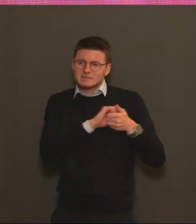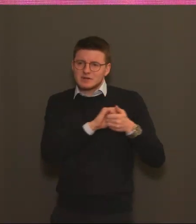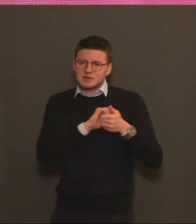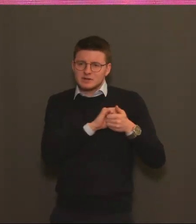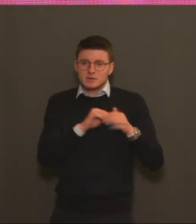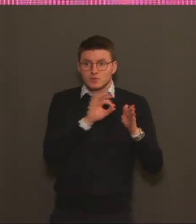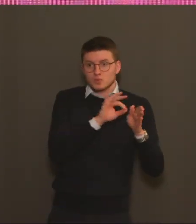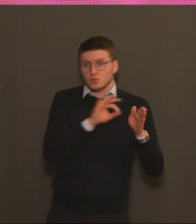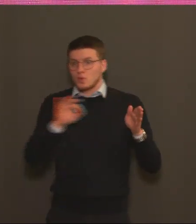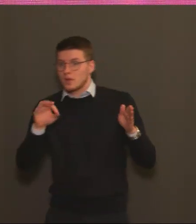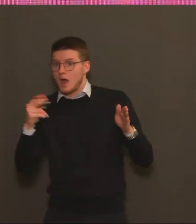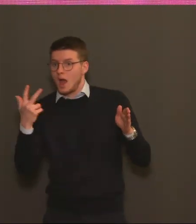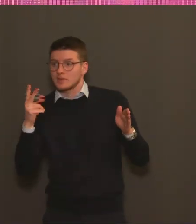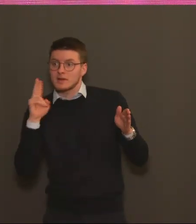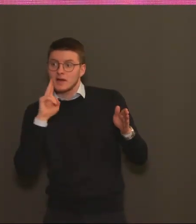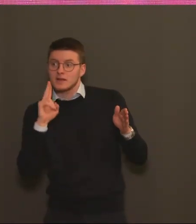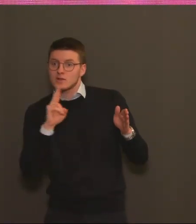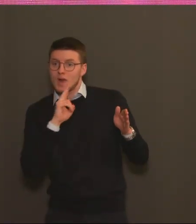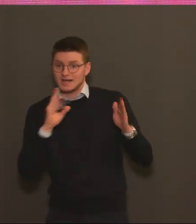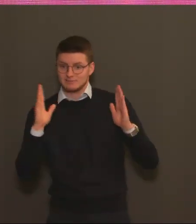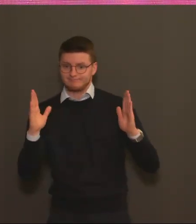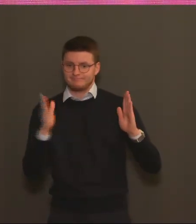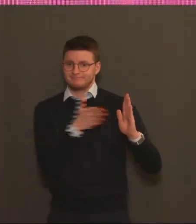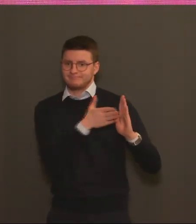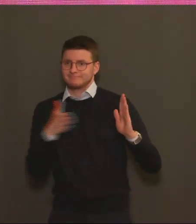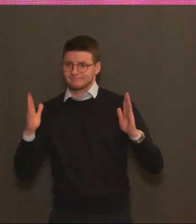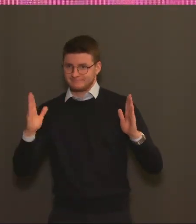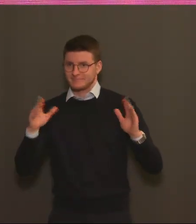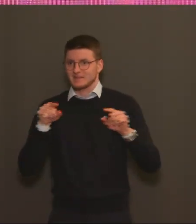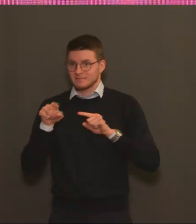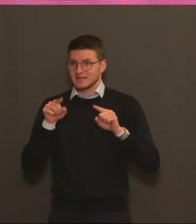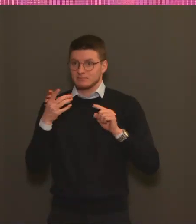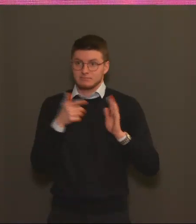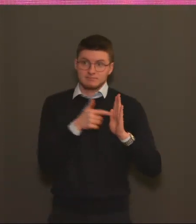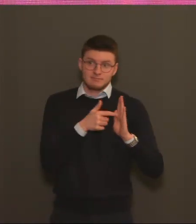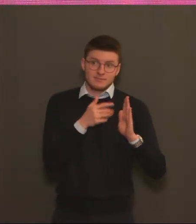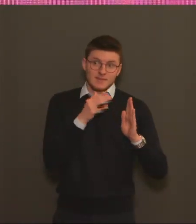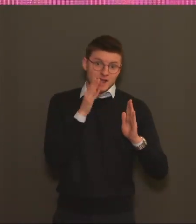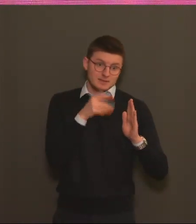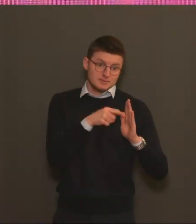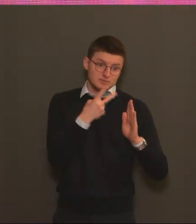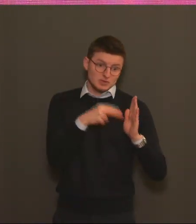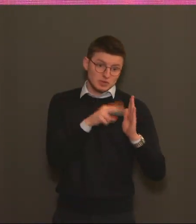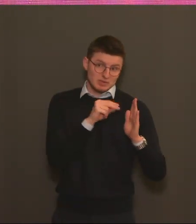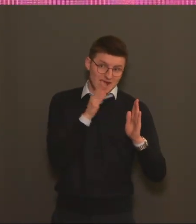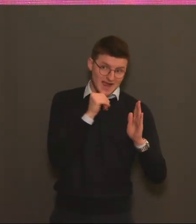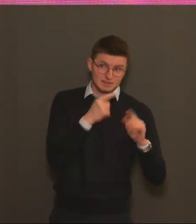januari 2021. Dus einde 2020, begin 2021. En dit is voor de start